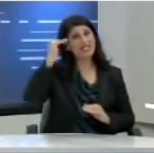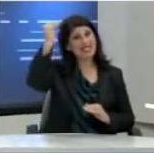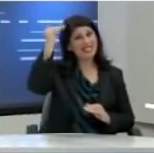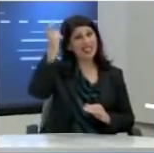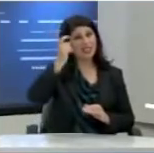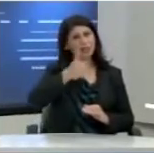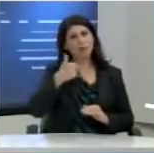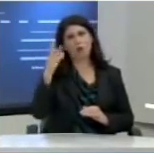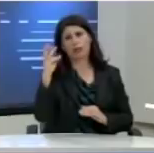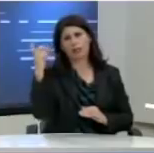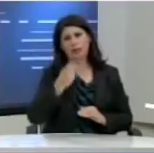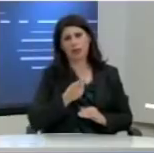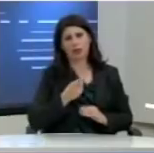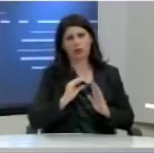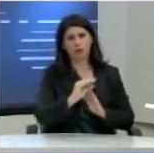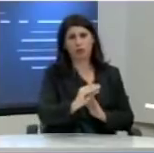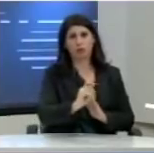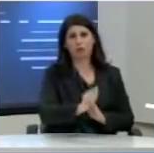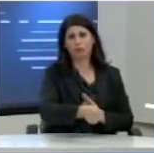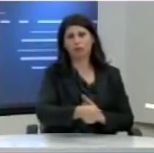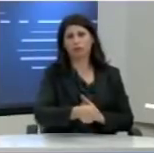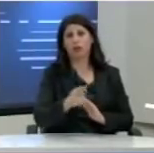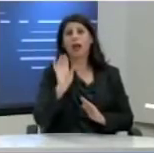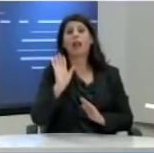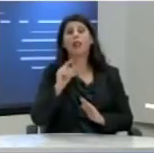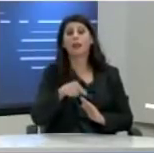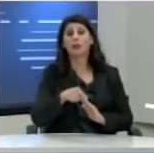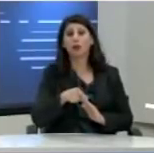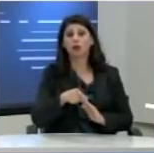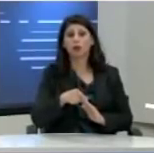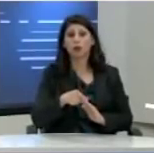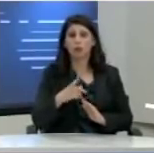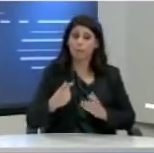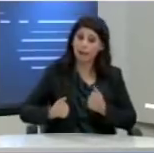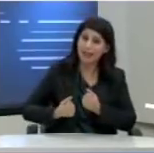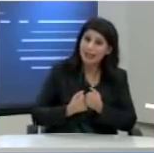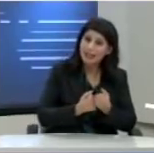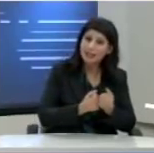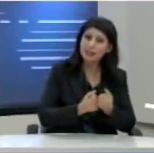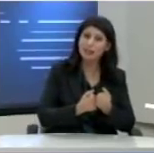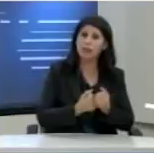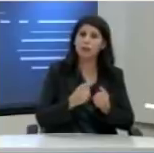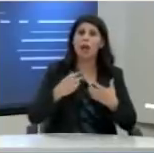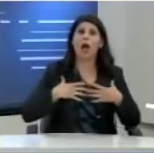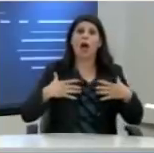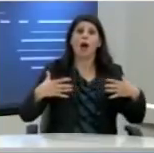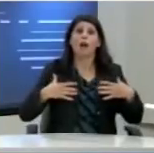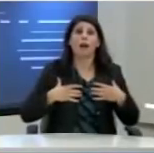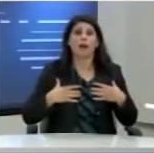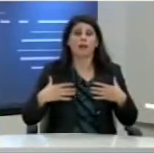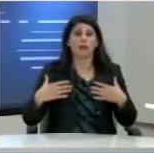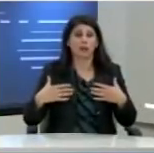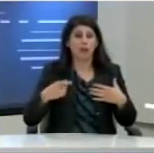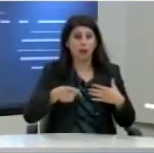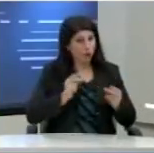συντάξεων θα είναι το 30%. Δεν είναι αυτή μια ενίσχυση, μια ανάσα για χιλιά?